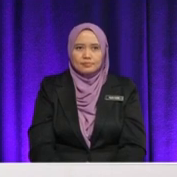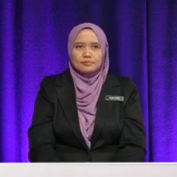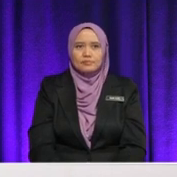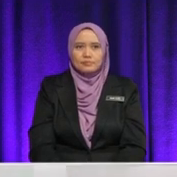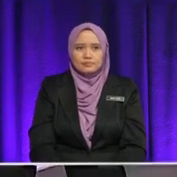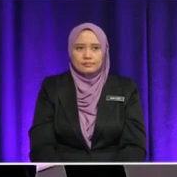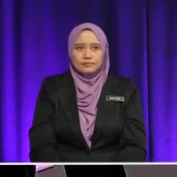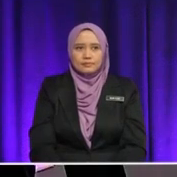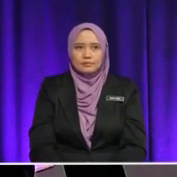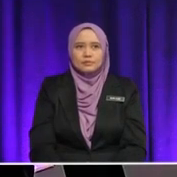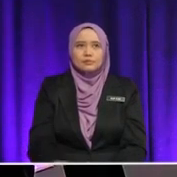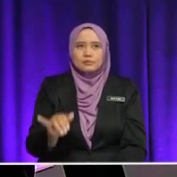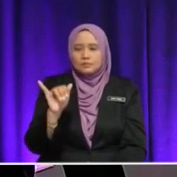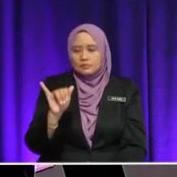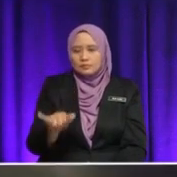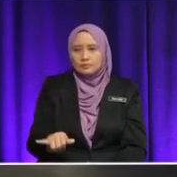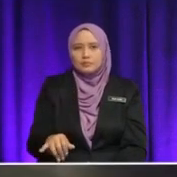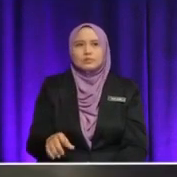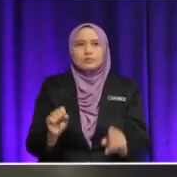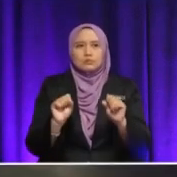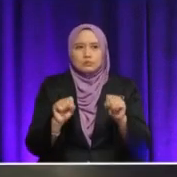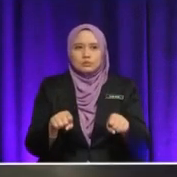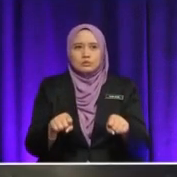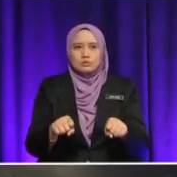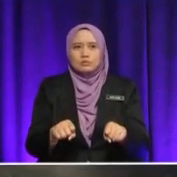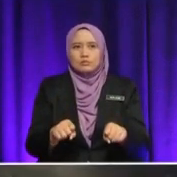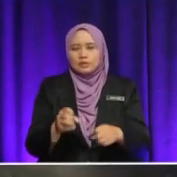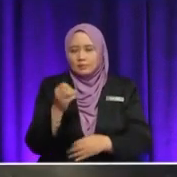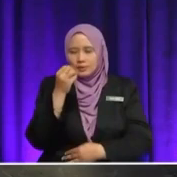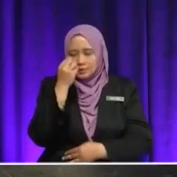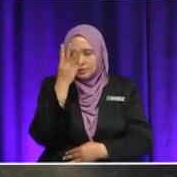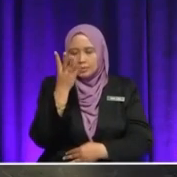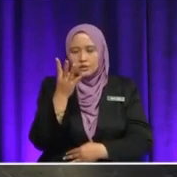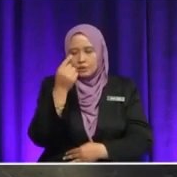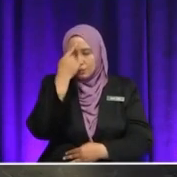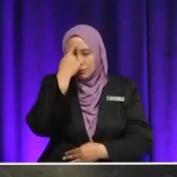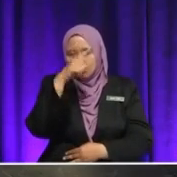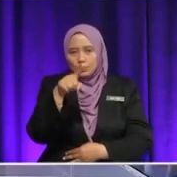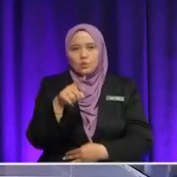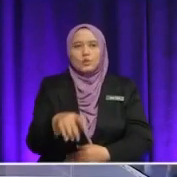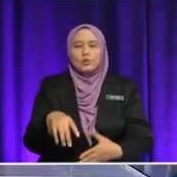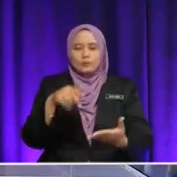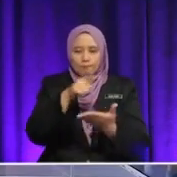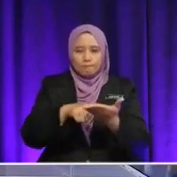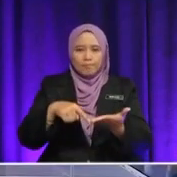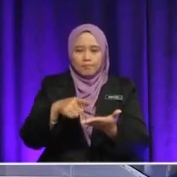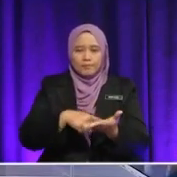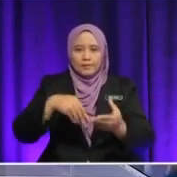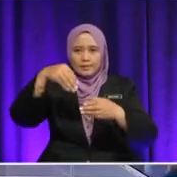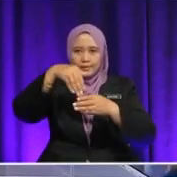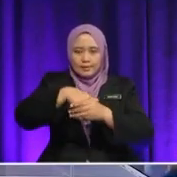itulah dia segel air by tapi science atai jugalah juga dari segi kaedah pemilihan